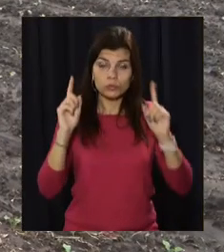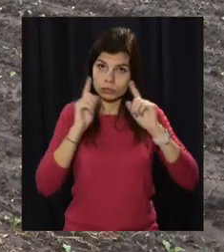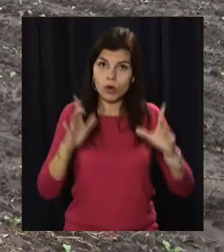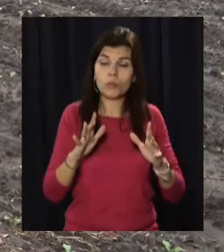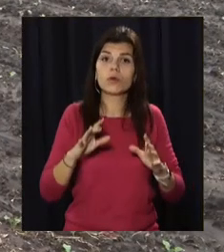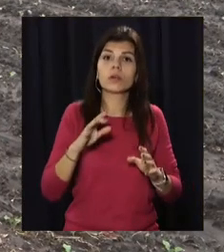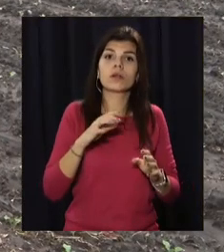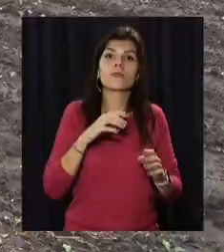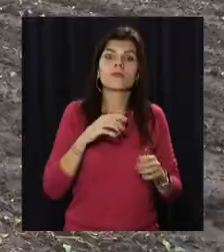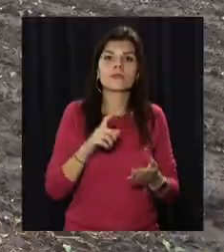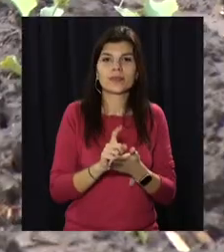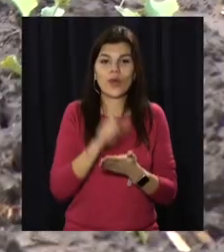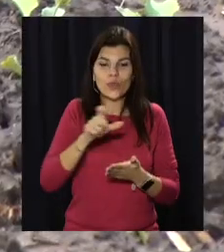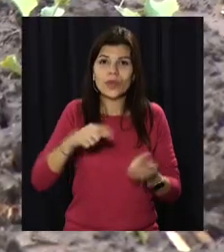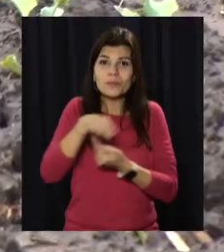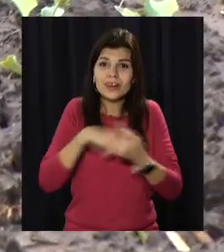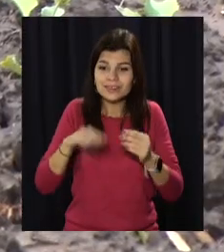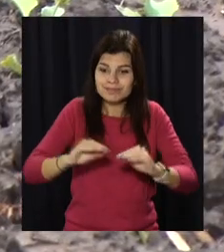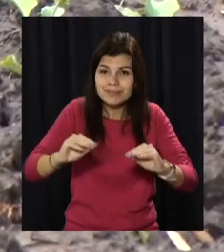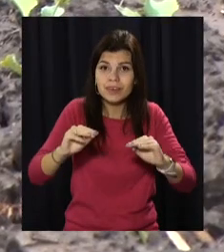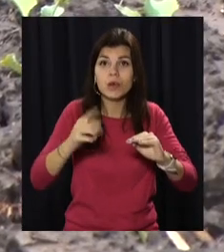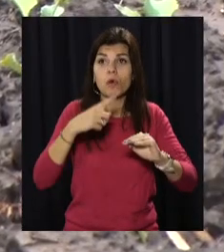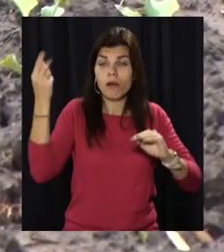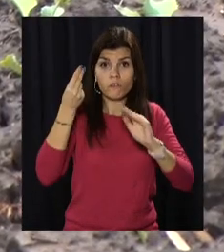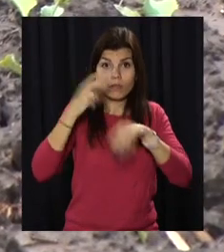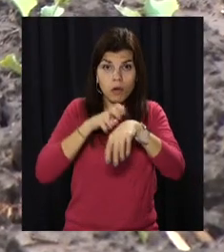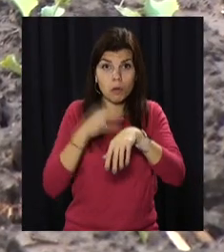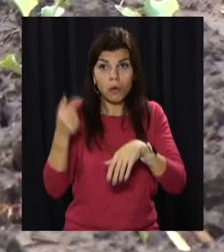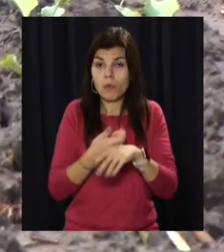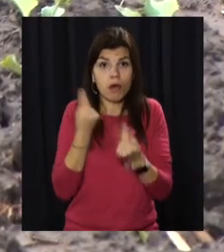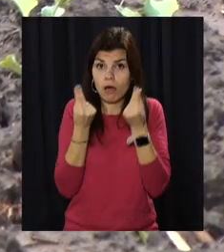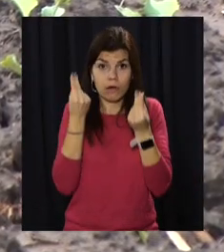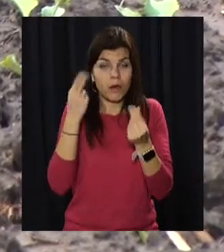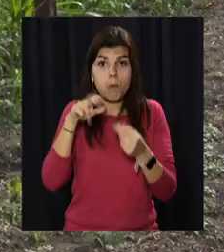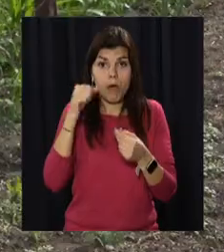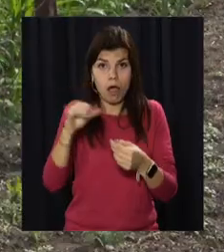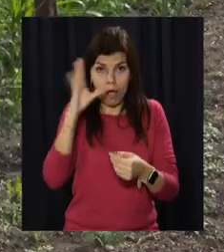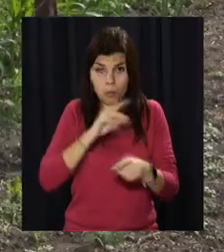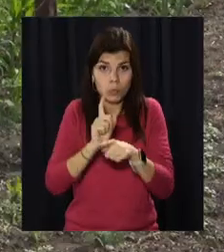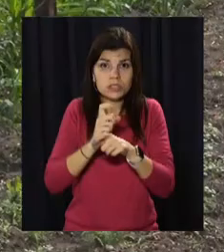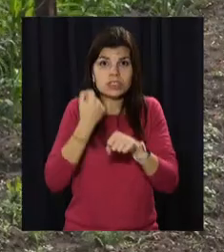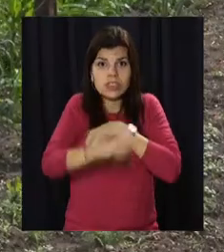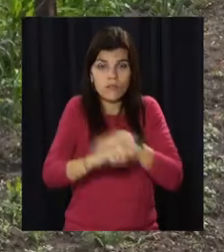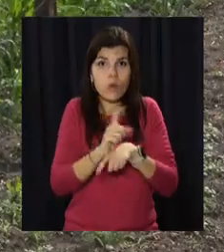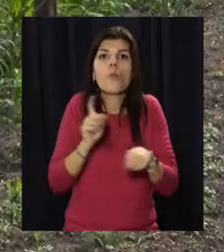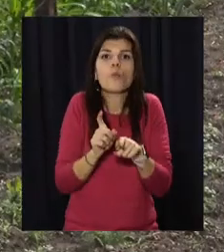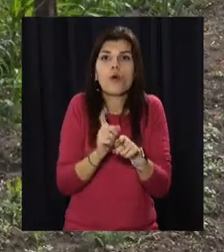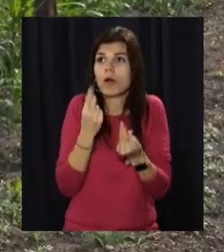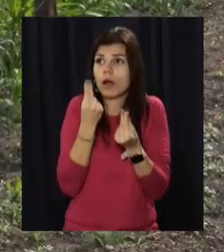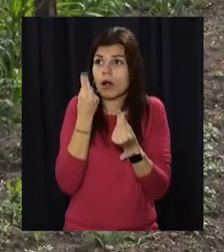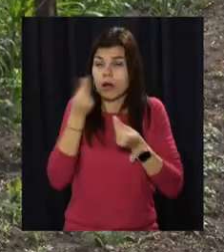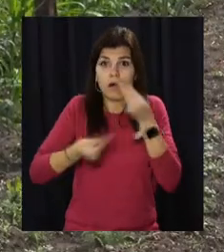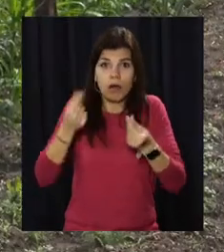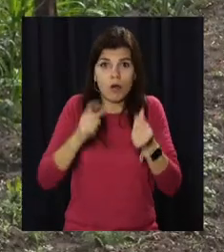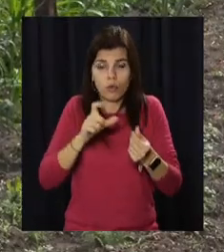і країні в цілому. Бо виплати змусять фермерів або продавати паї, або ж здавати їх за безцінь агрохолдингам. Крім